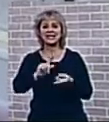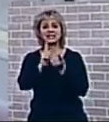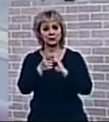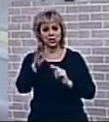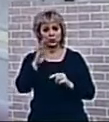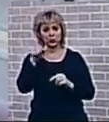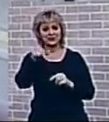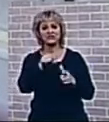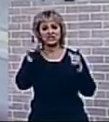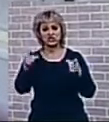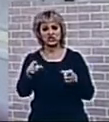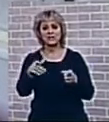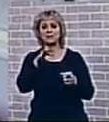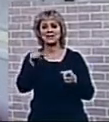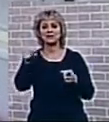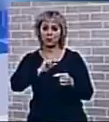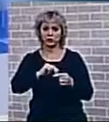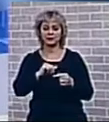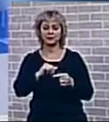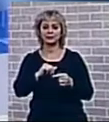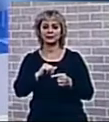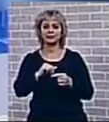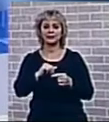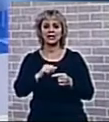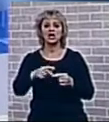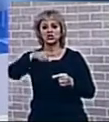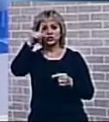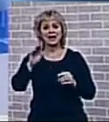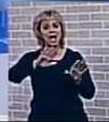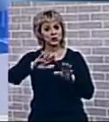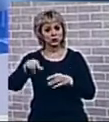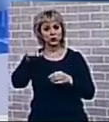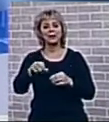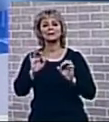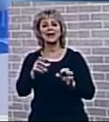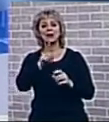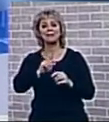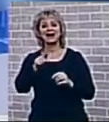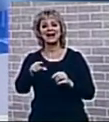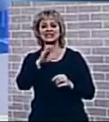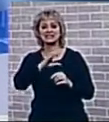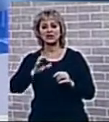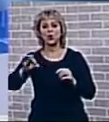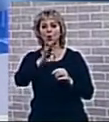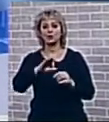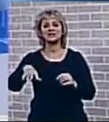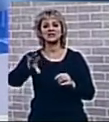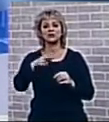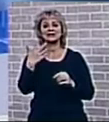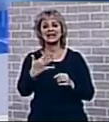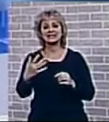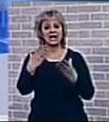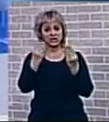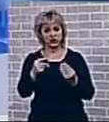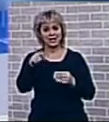какие-то изменения в течение там периода ее работы. Жара отступает. Правда, пока на севере области и всего на несколько